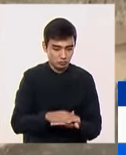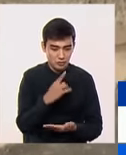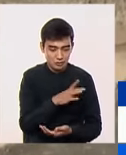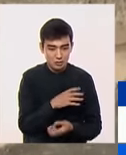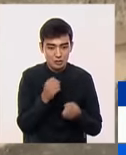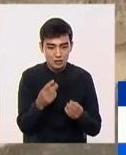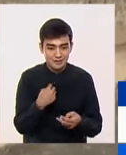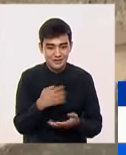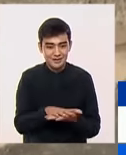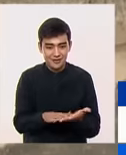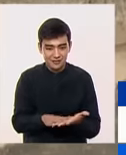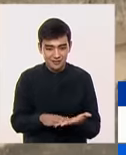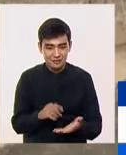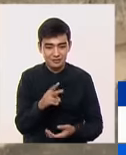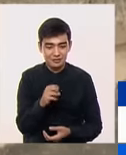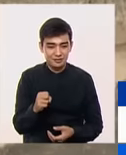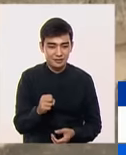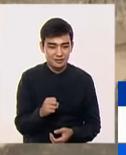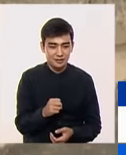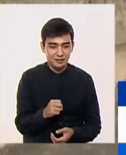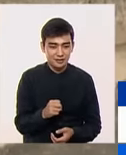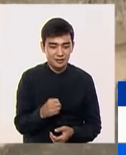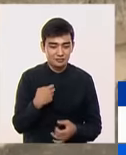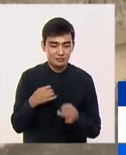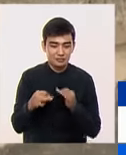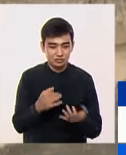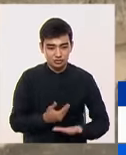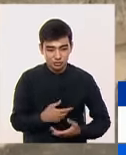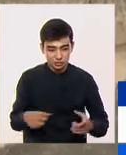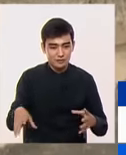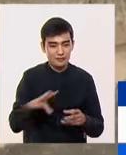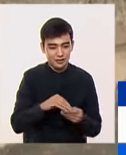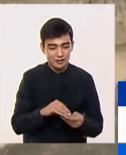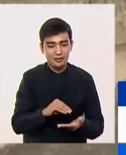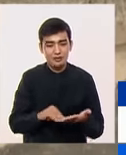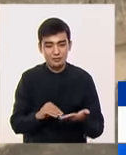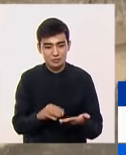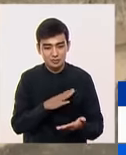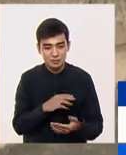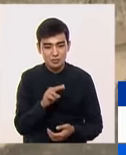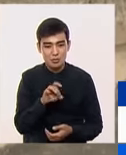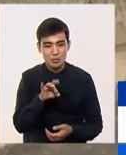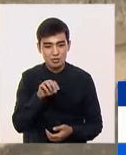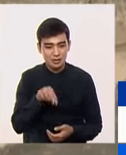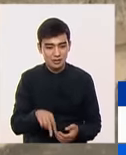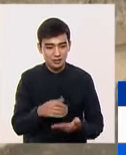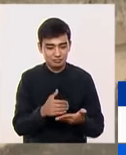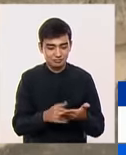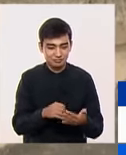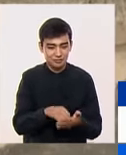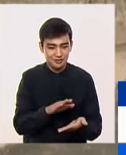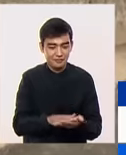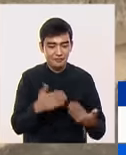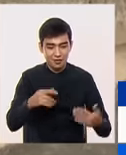конце концов я написал она посоветовалась жителями мы написали на портал в